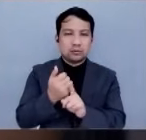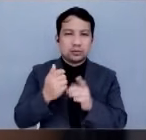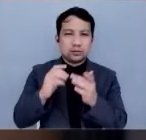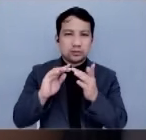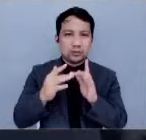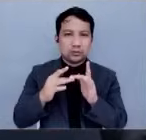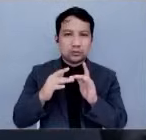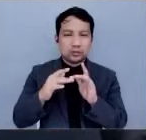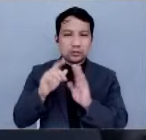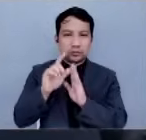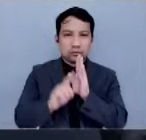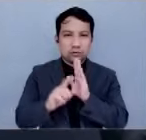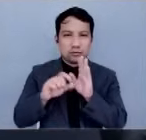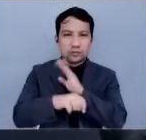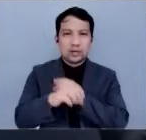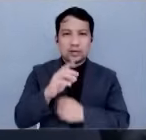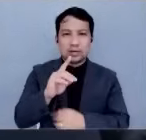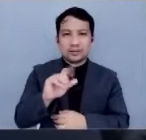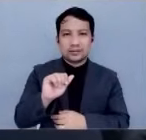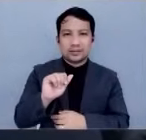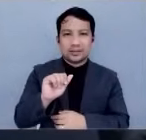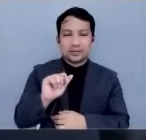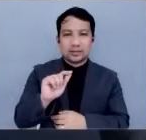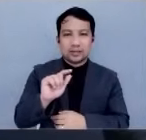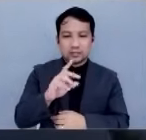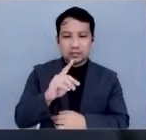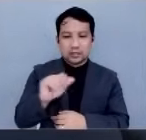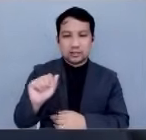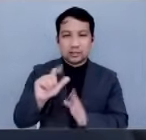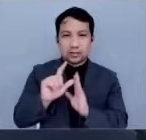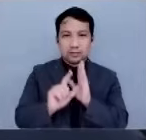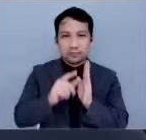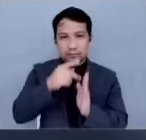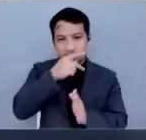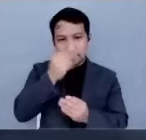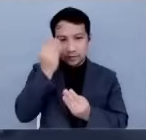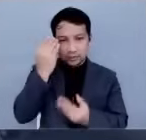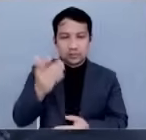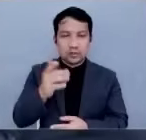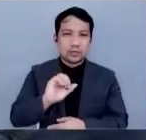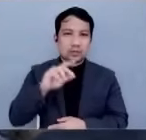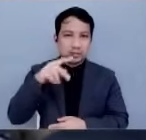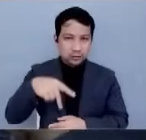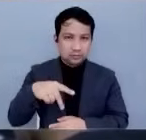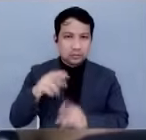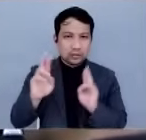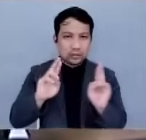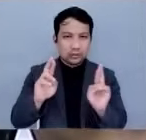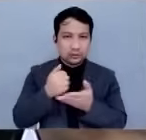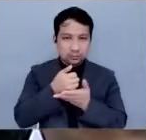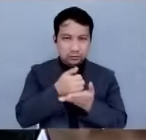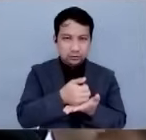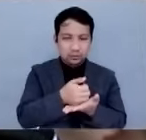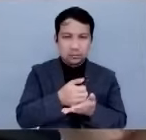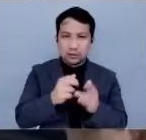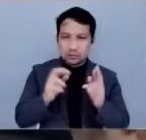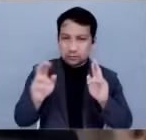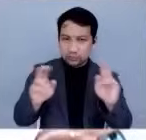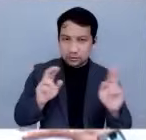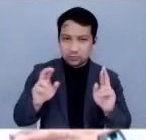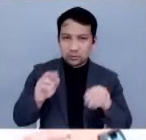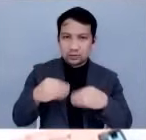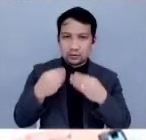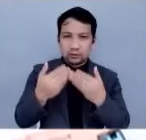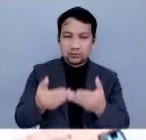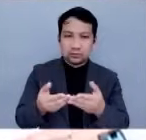at Data Privacy Act ang tatlong sospek. Ang AFP naman, handa rin daw tumulong sa investigasyon. Handa rin daw silang magbigay ng intel at